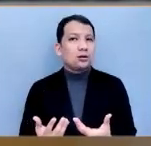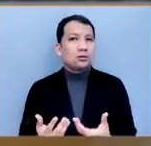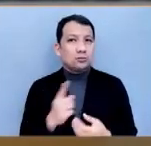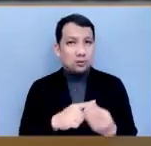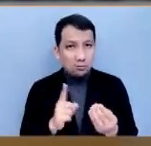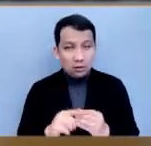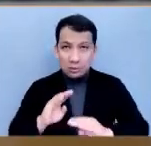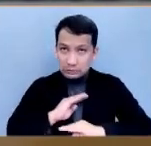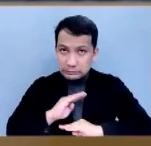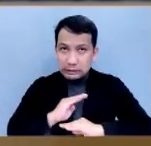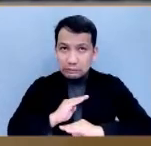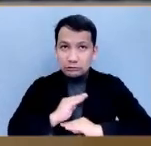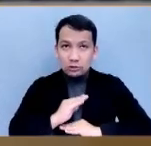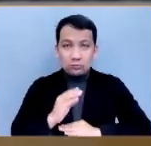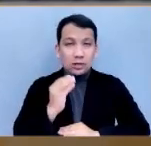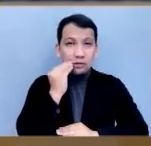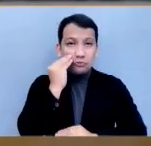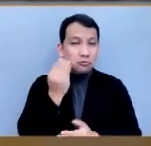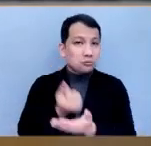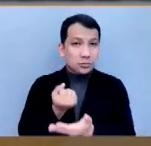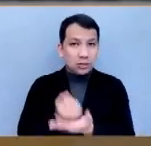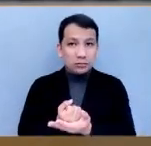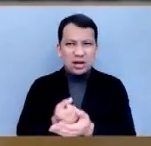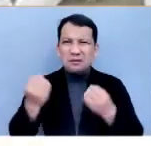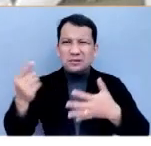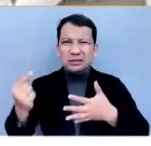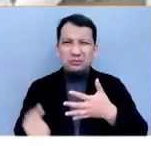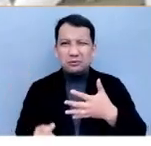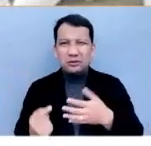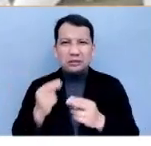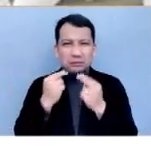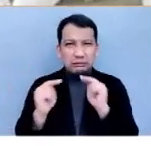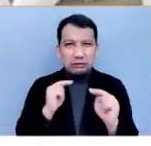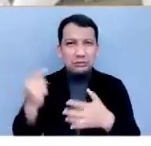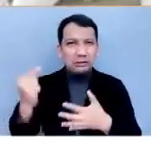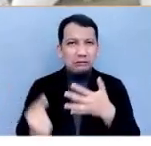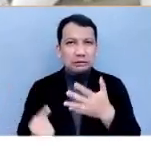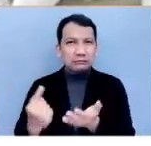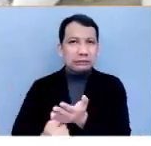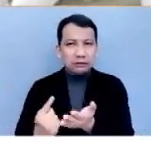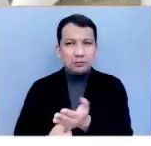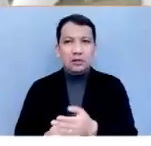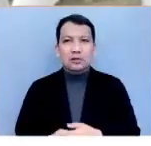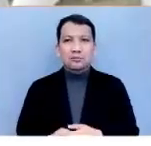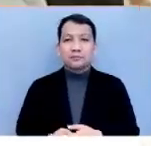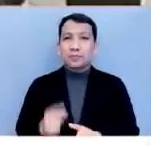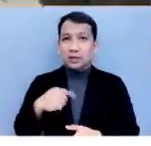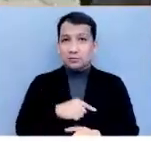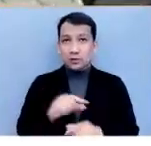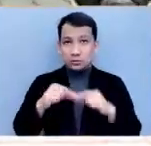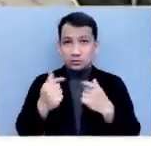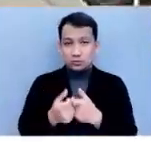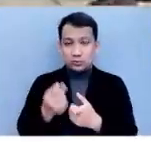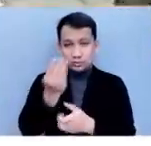Masasapat ba yung take-home pay nila? Yeah. So marami pang negosasyon. Nauna naman ang iminungkahi ng ilang grupo ng mga nurse